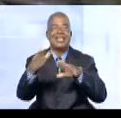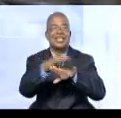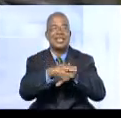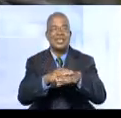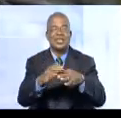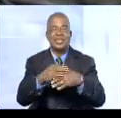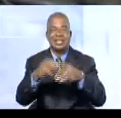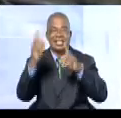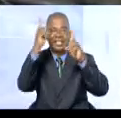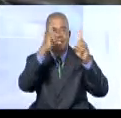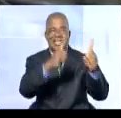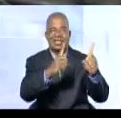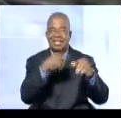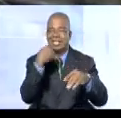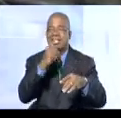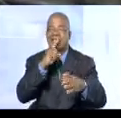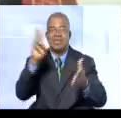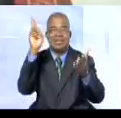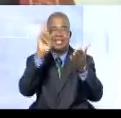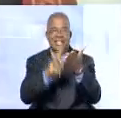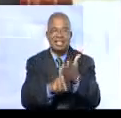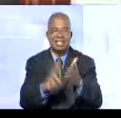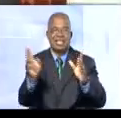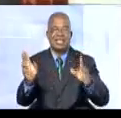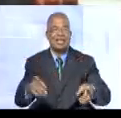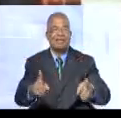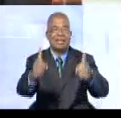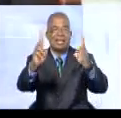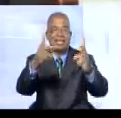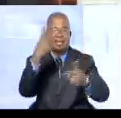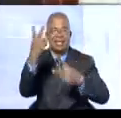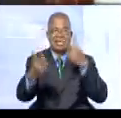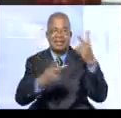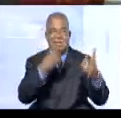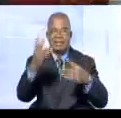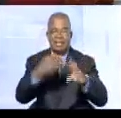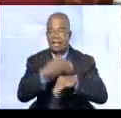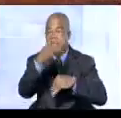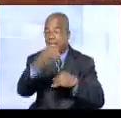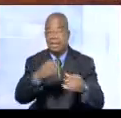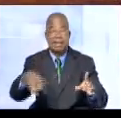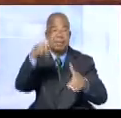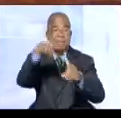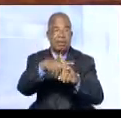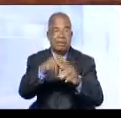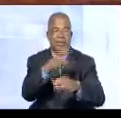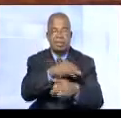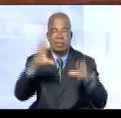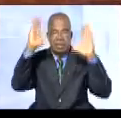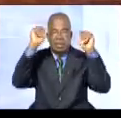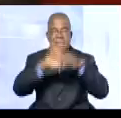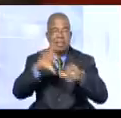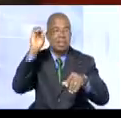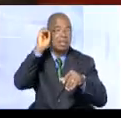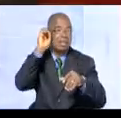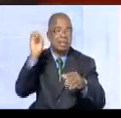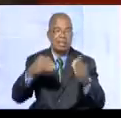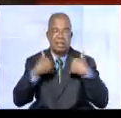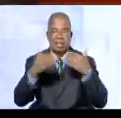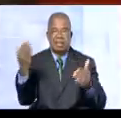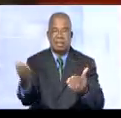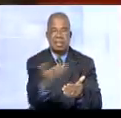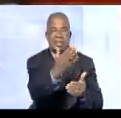les accords qui ont été signés pendant la visite. Juste après l'audience accordée au diplomate nigérien, le président Alassane Ouattara a reçu